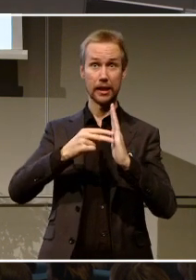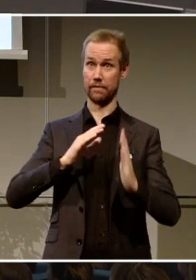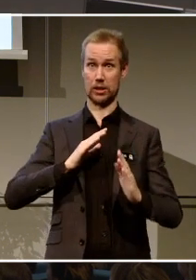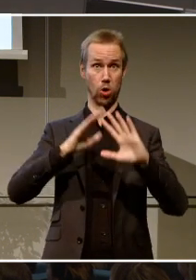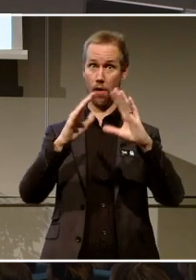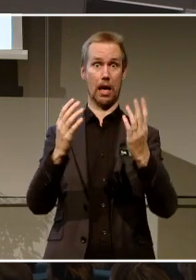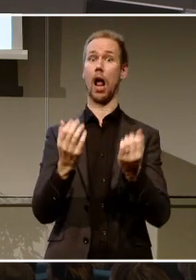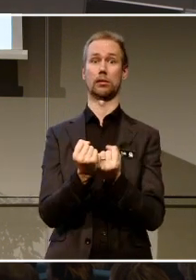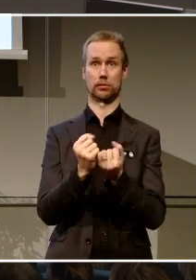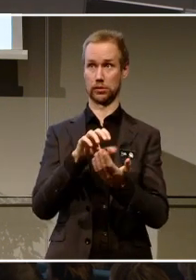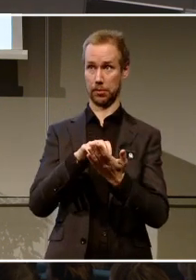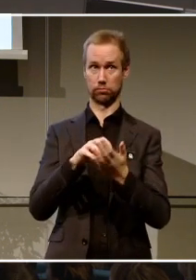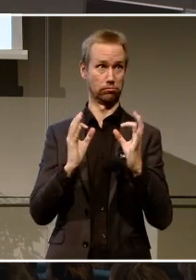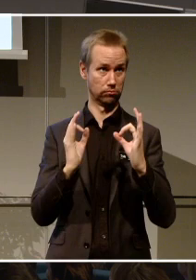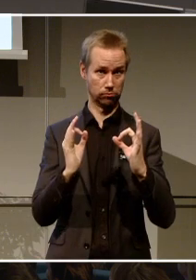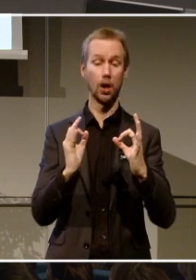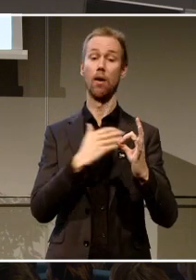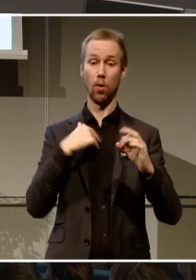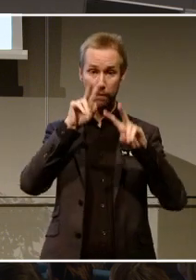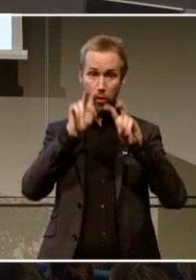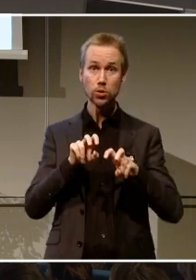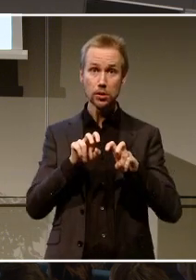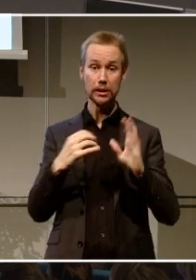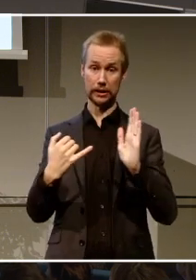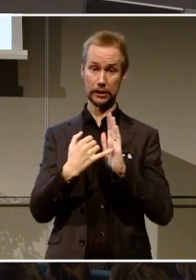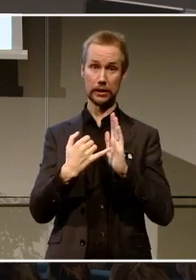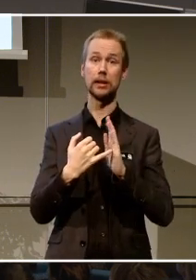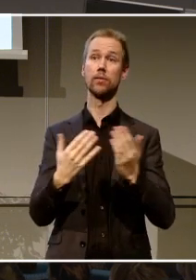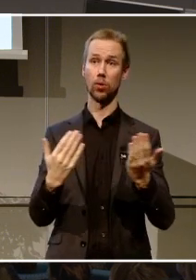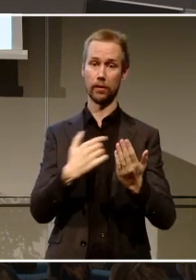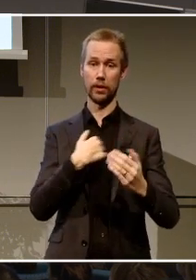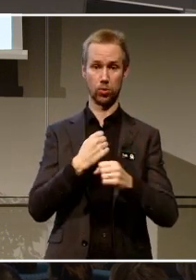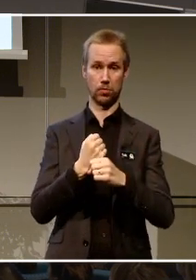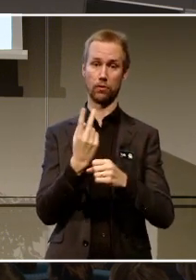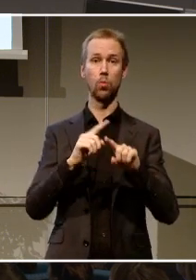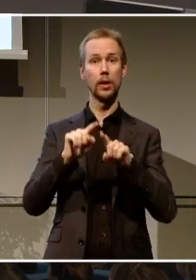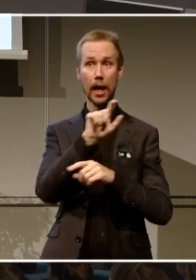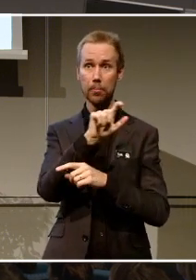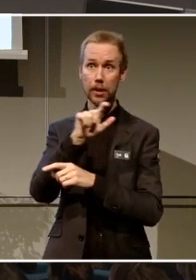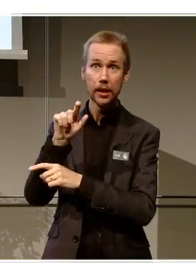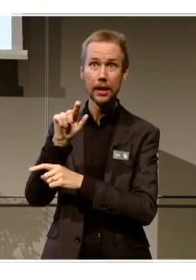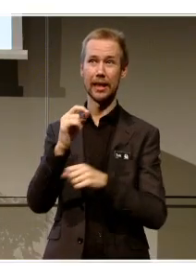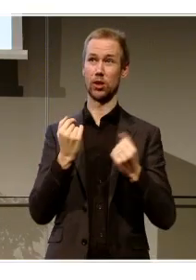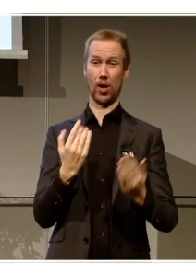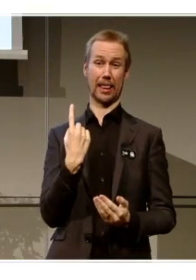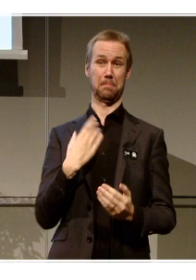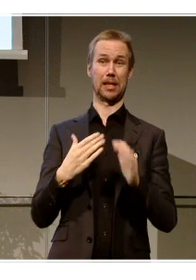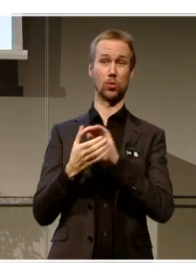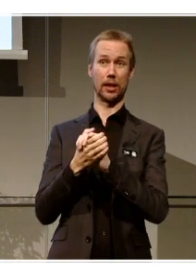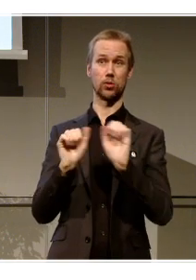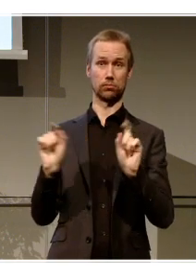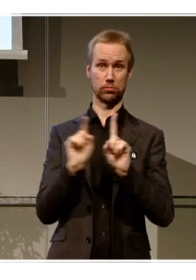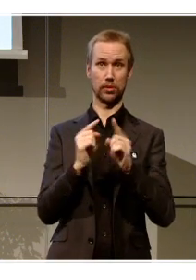överallt. Vår forskning grundar sig i att vi jobbar tillsammans i två olika ämnen. Och idag skulle det ha varit en kollega till mig här som heter